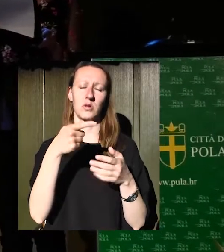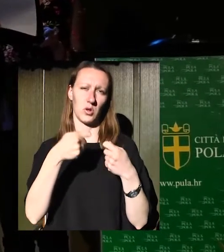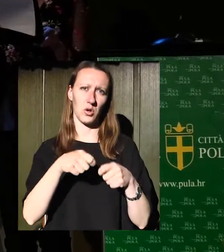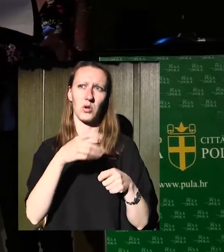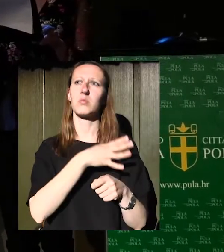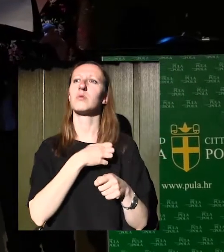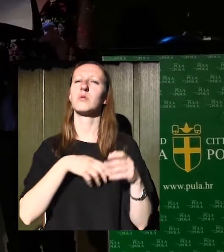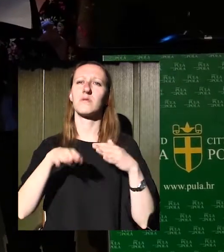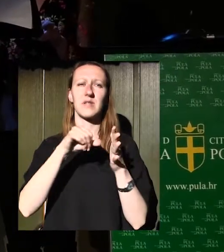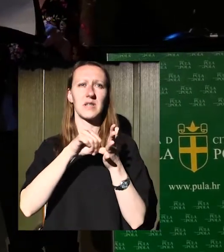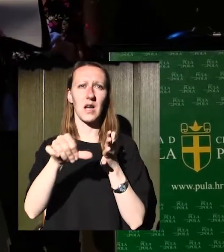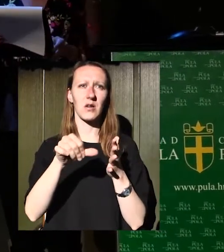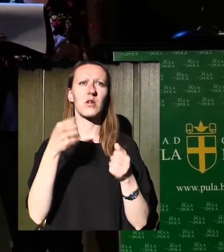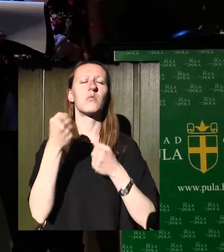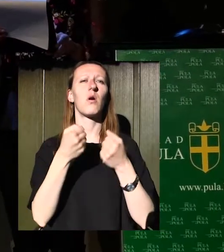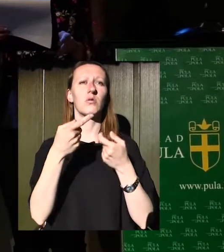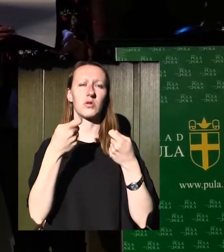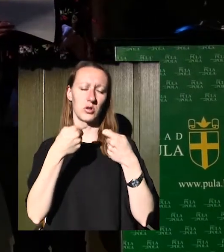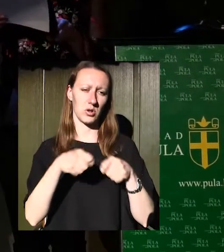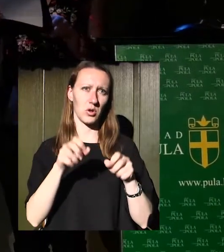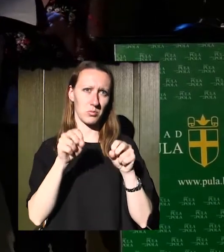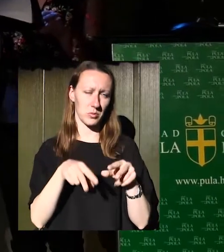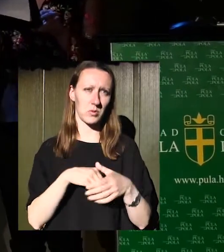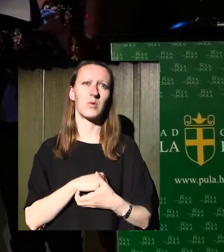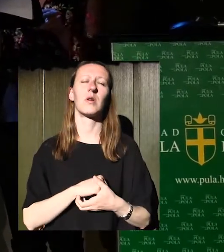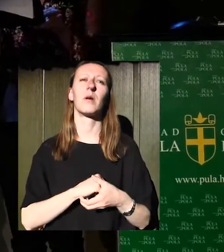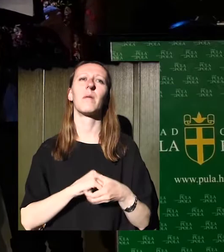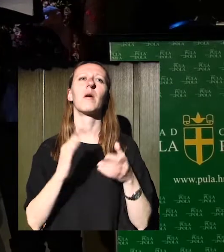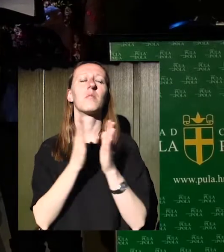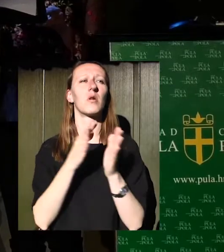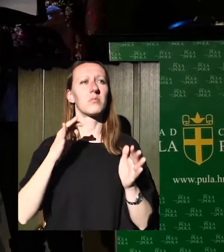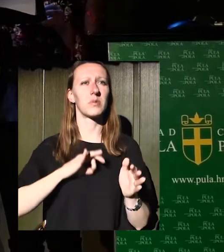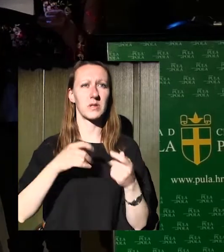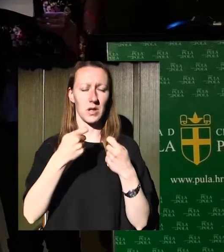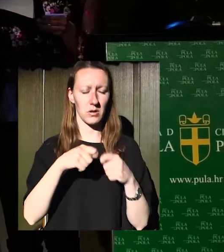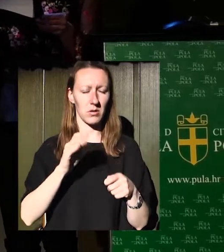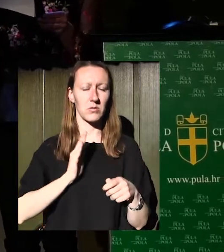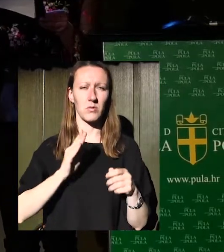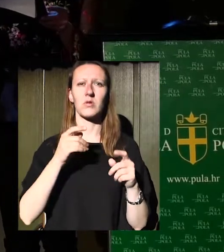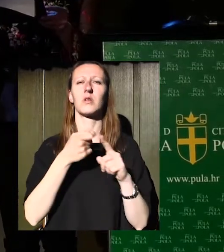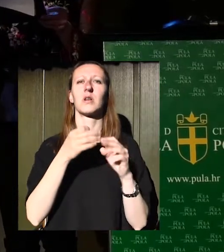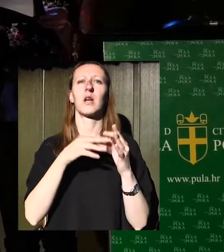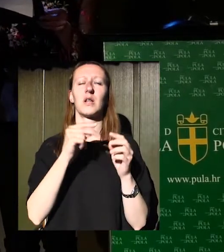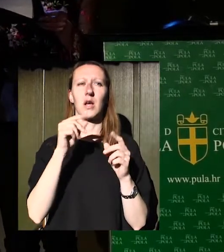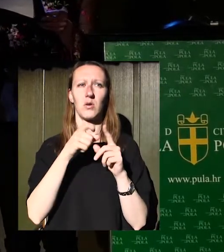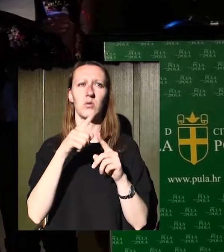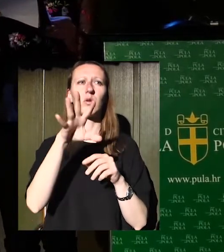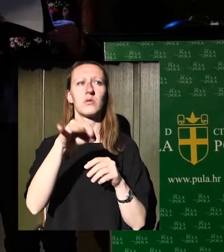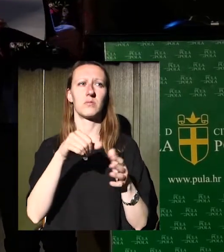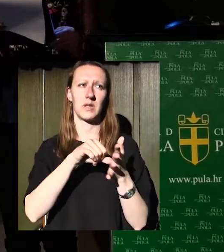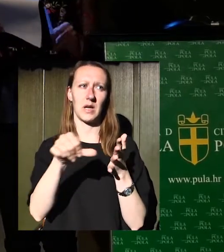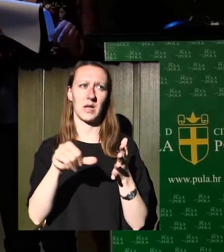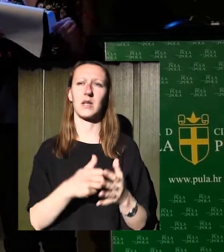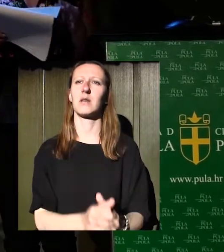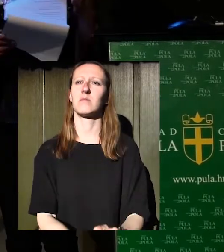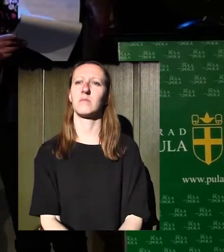klubu Republike Hrvatske nagrađuje se boksački klub Pula. Molimo predsjednika kluba, gospodina Alda Cantarutija, da preuzme